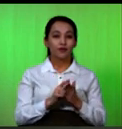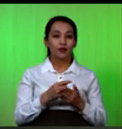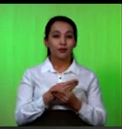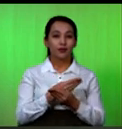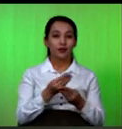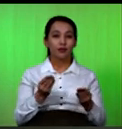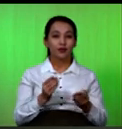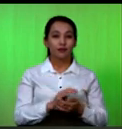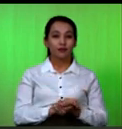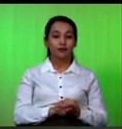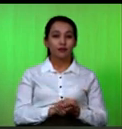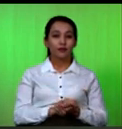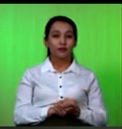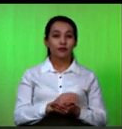bersam.